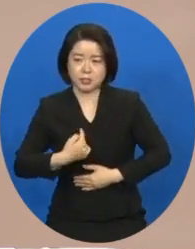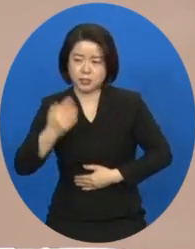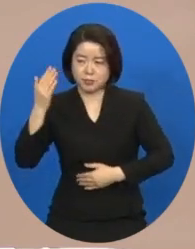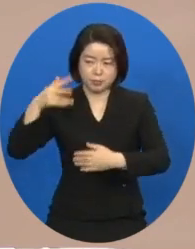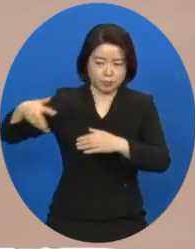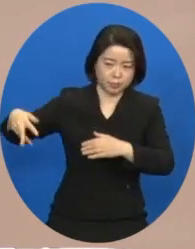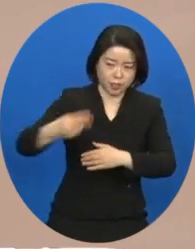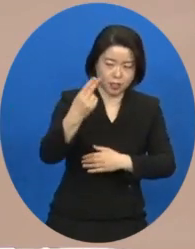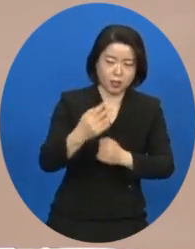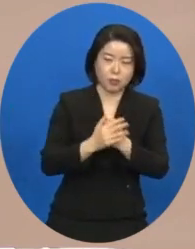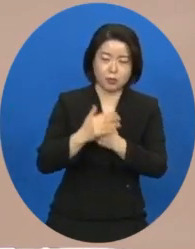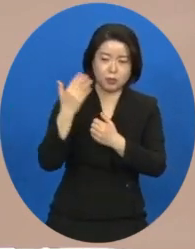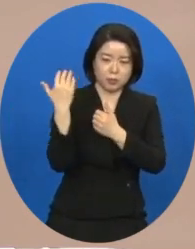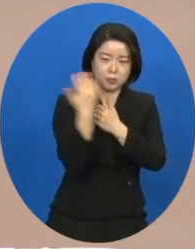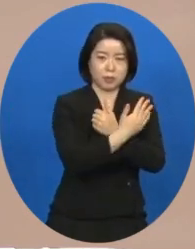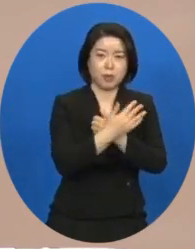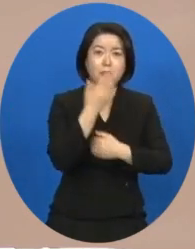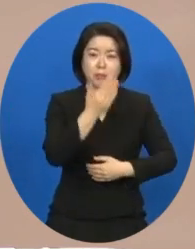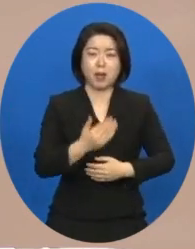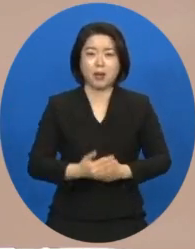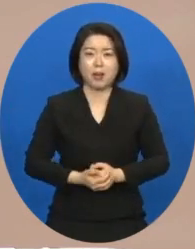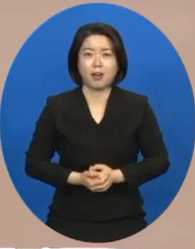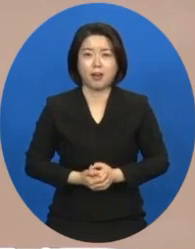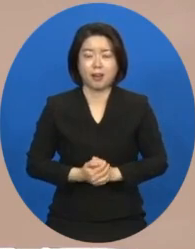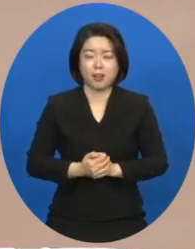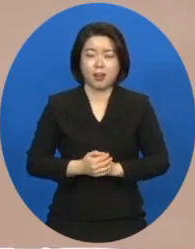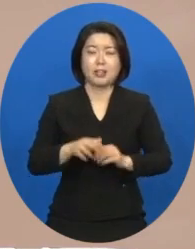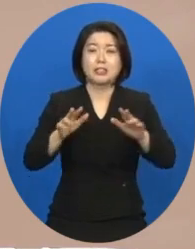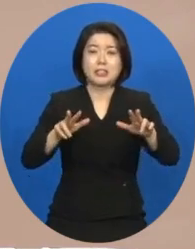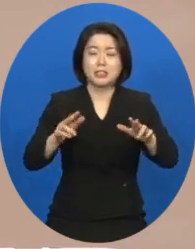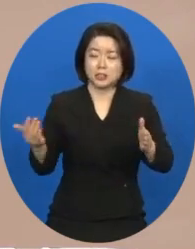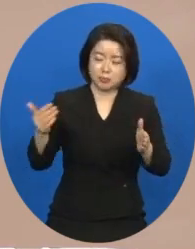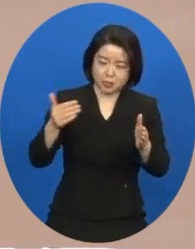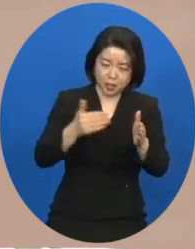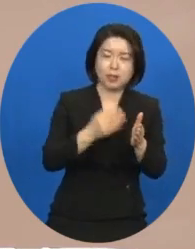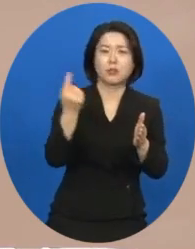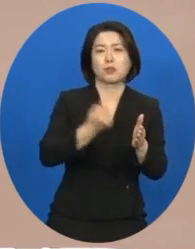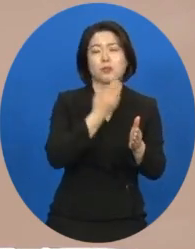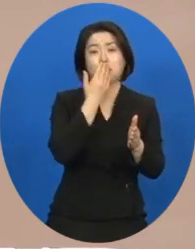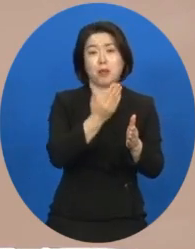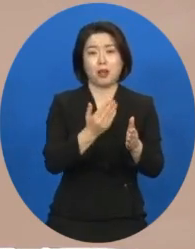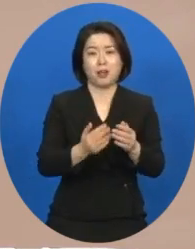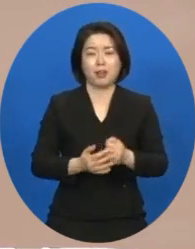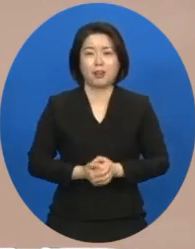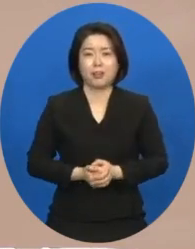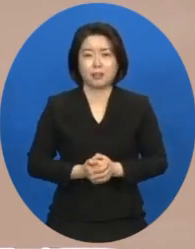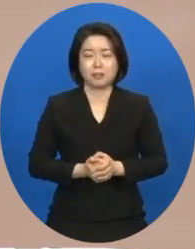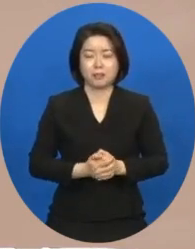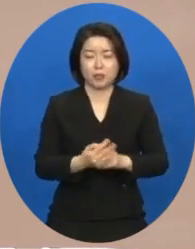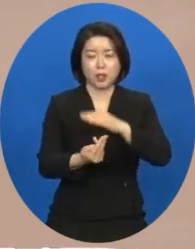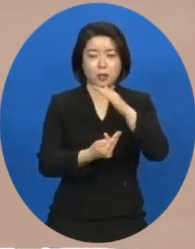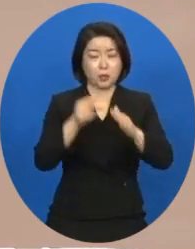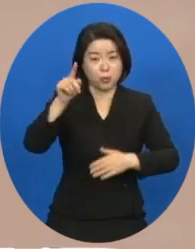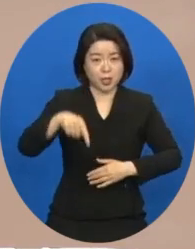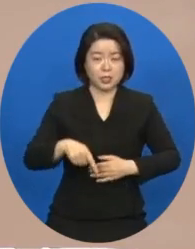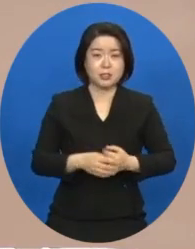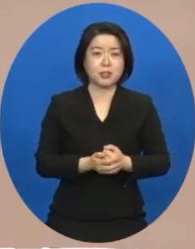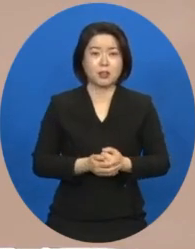지금 이 자리까지 올 수 있었던 거예요. 요한일서 5장 18절